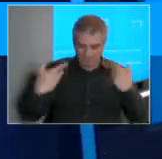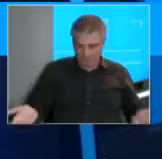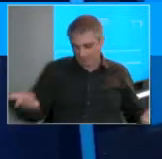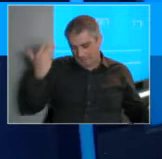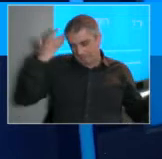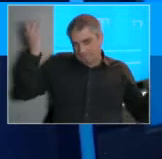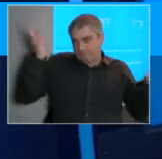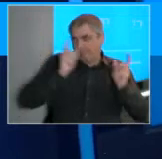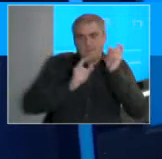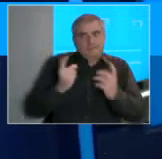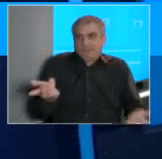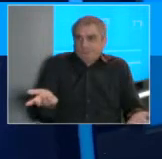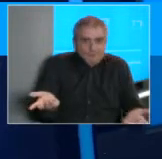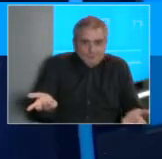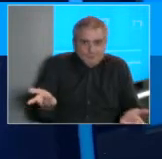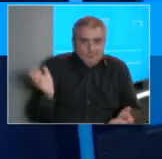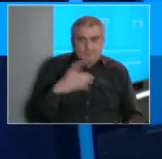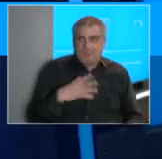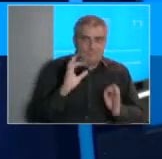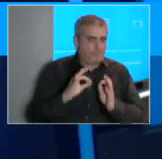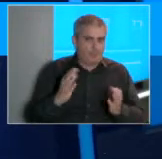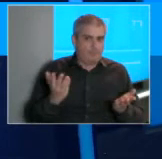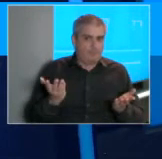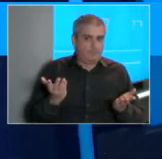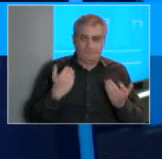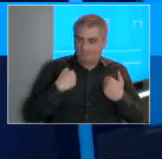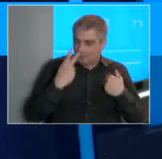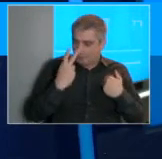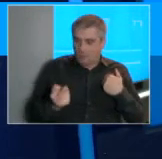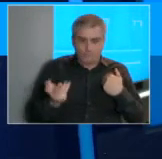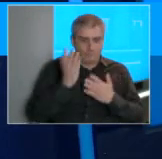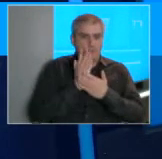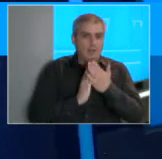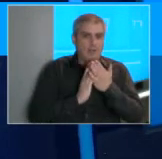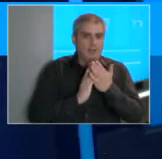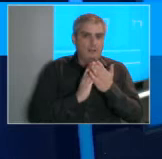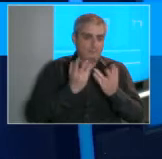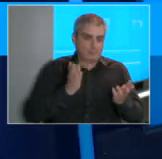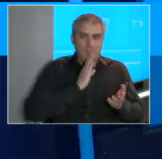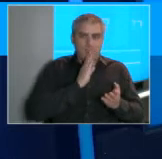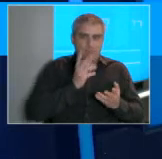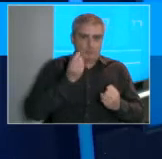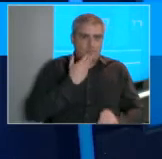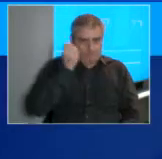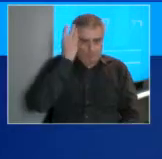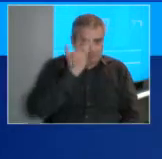לא יודע מאיפה האנשים האלה מגיעים בכלל. שמע, אנחנו רואים פה את חלק מחוליי